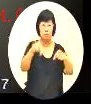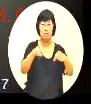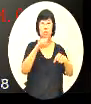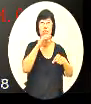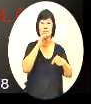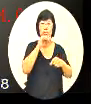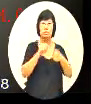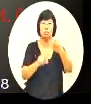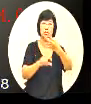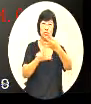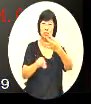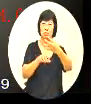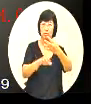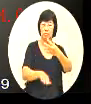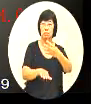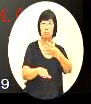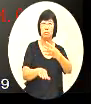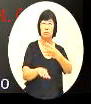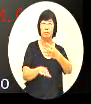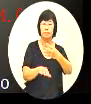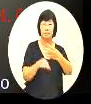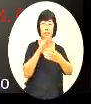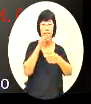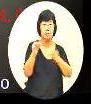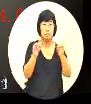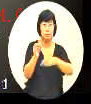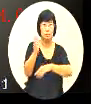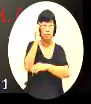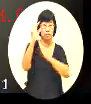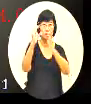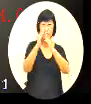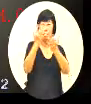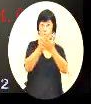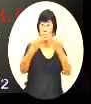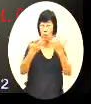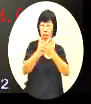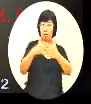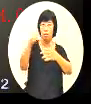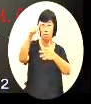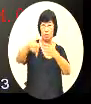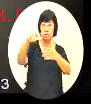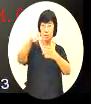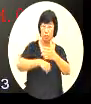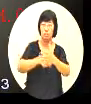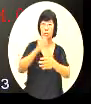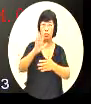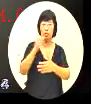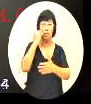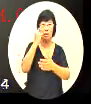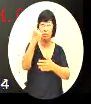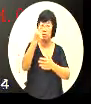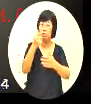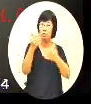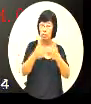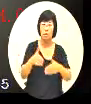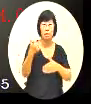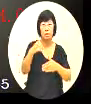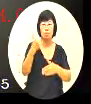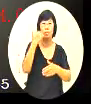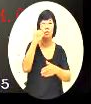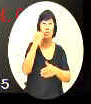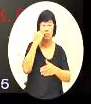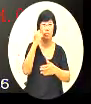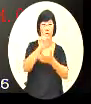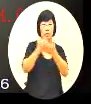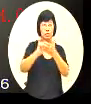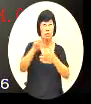四月底那个我们从那个财政局网站 download 的，但是里面有一笔没有对清楚，就是不受限债务上面写